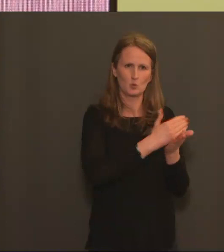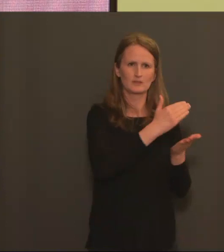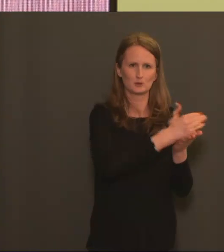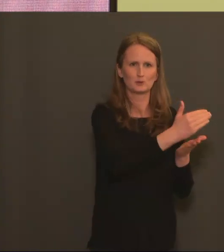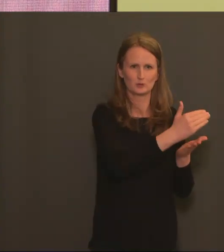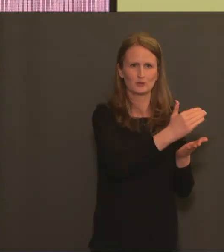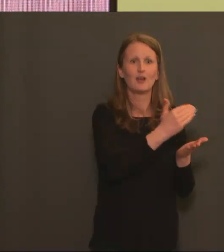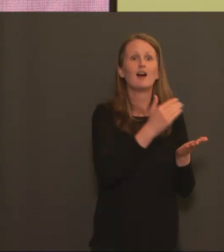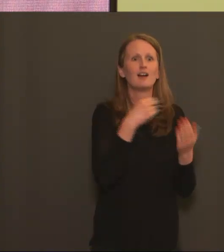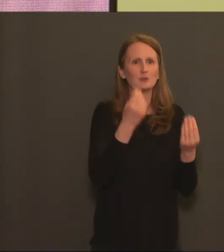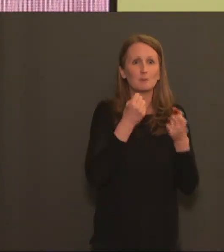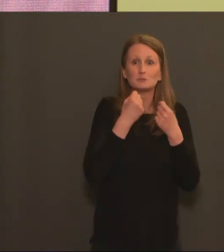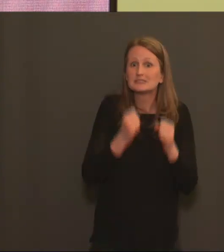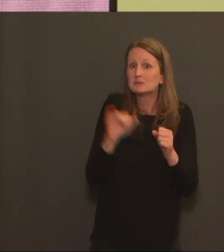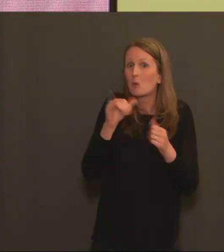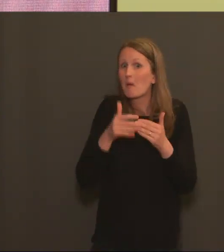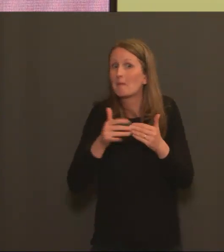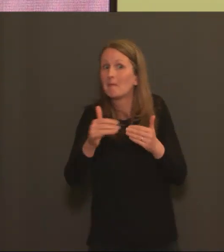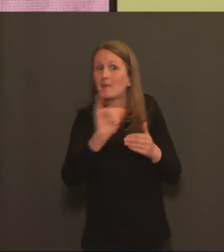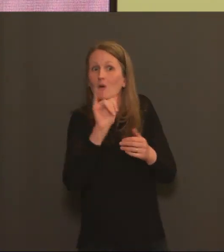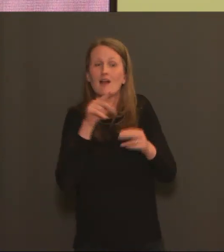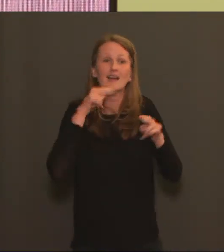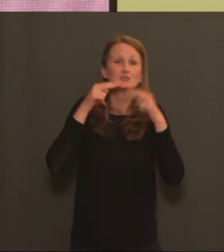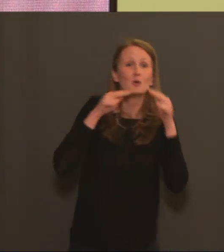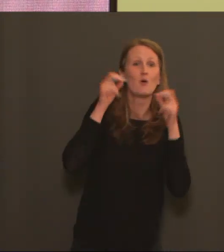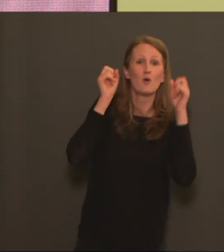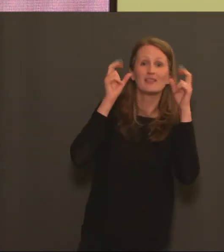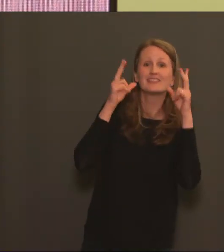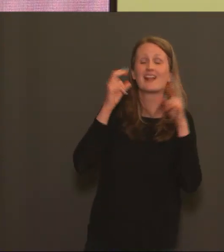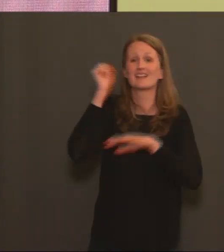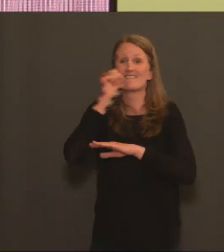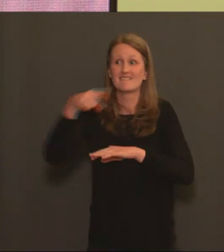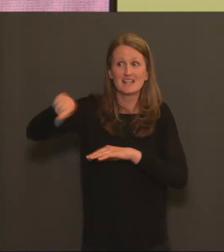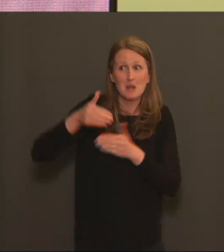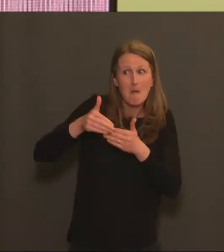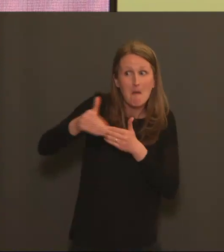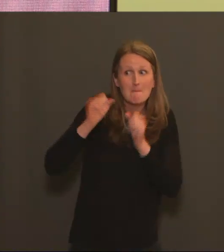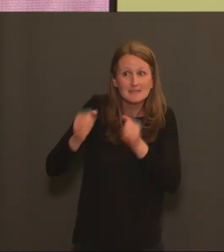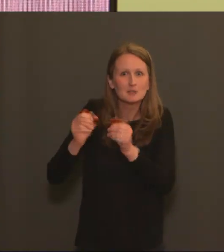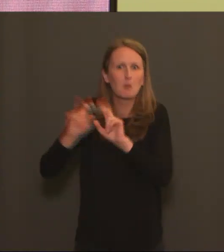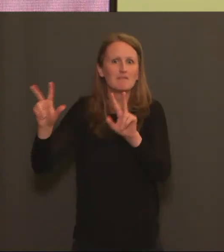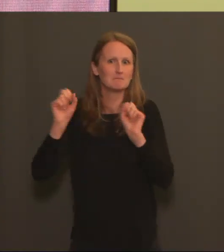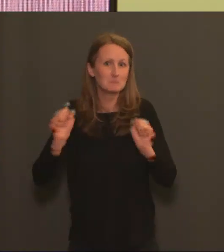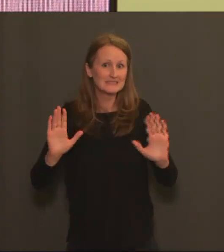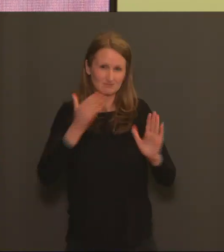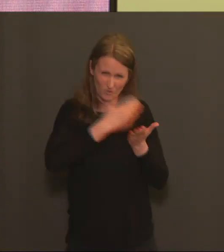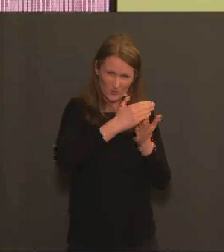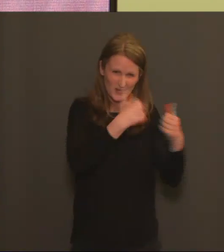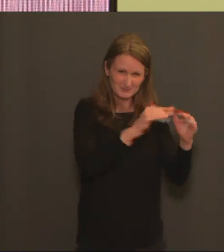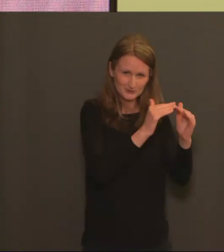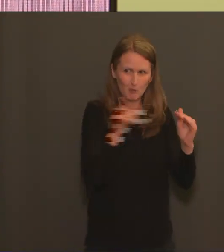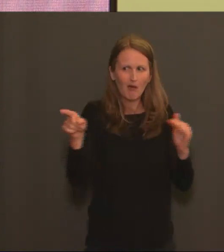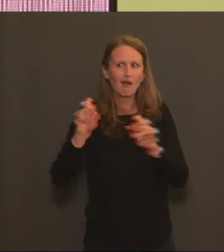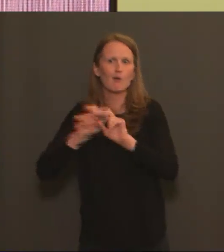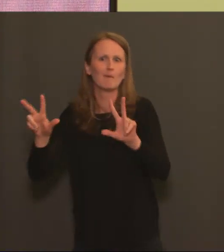exemple. Dans cette phase finale, et c'est le cas pour l'instant de lutte contre la pandémie, le télétravail reste